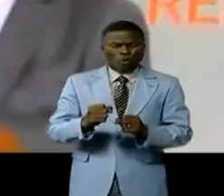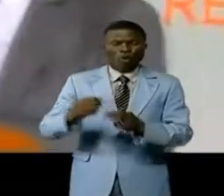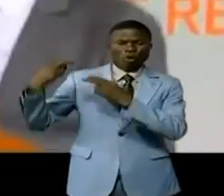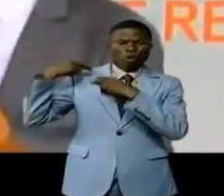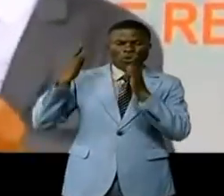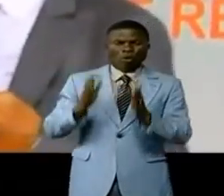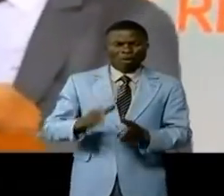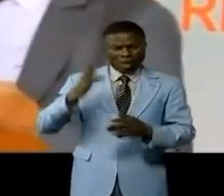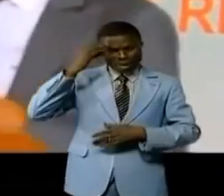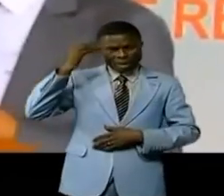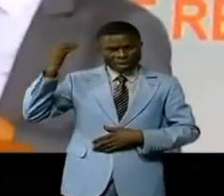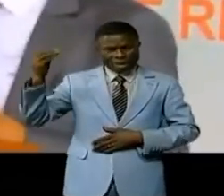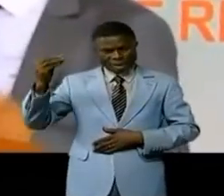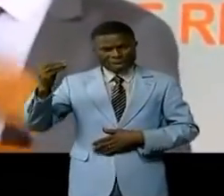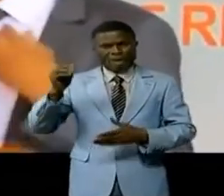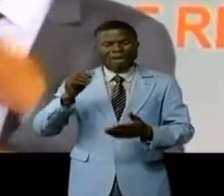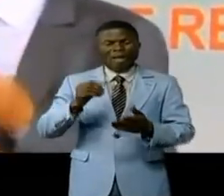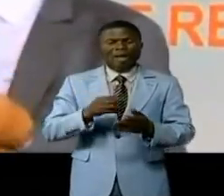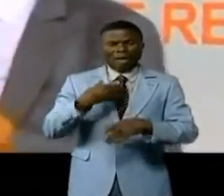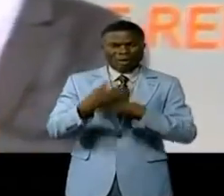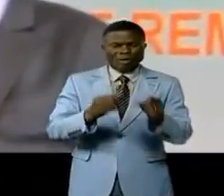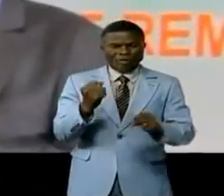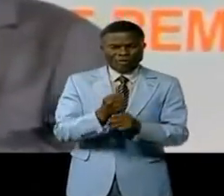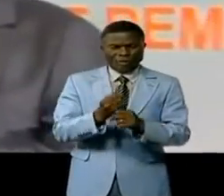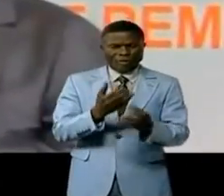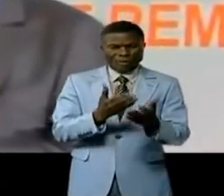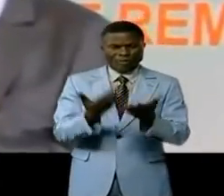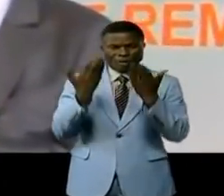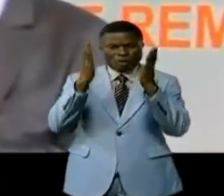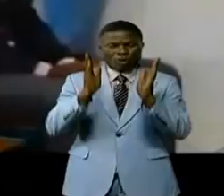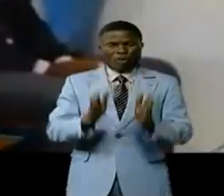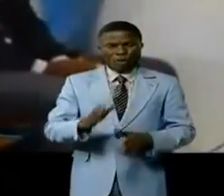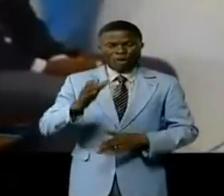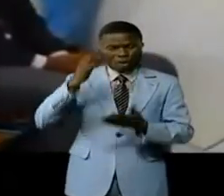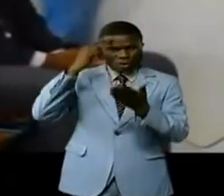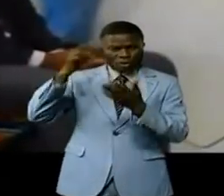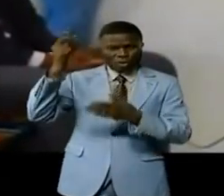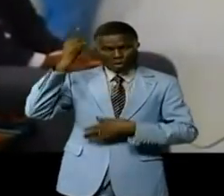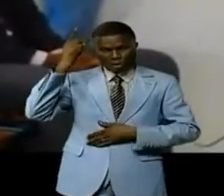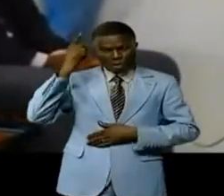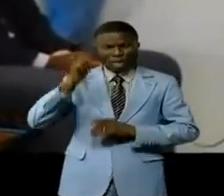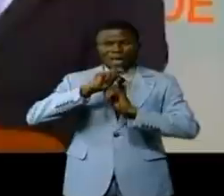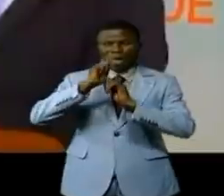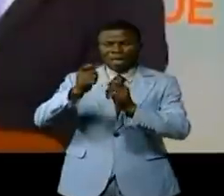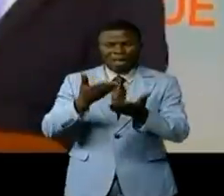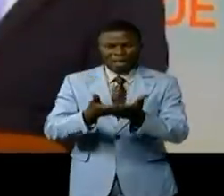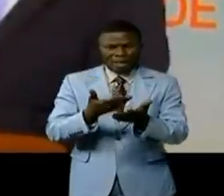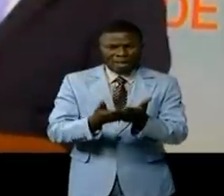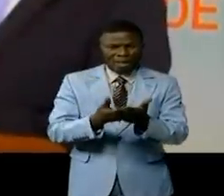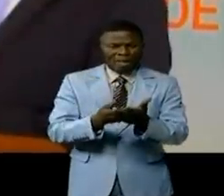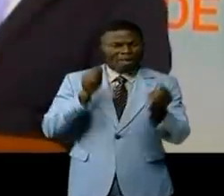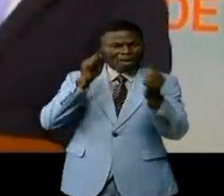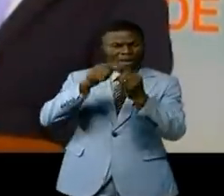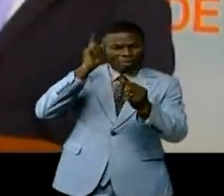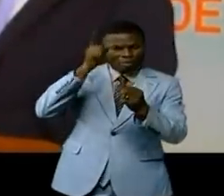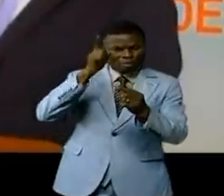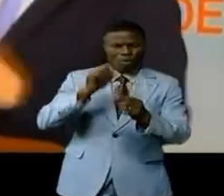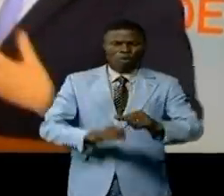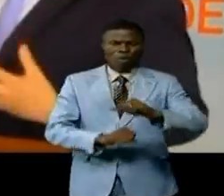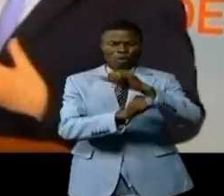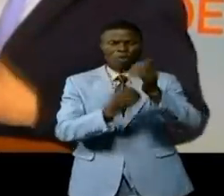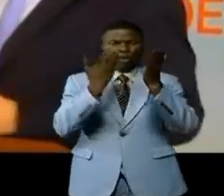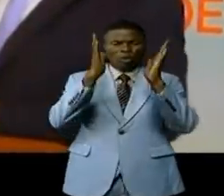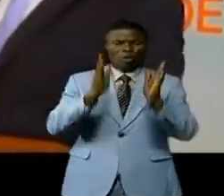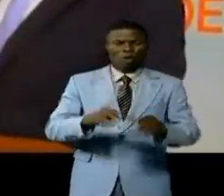et l'esprit patriotique a bien pensé honorer ces étudiantes de l'UNIKIN. Cette bourse Milan vise l'objectif d'accompagner les